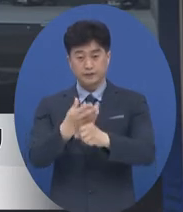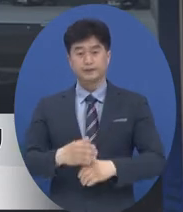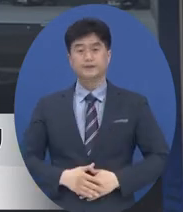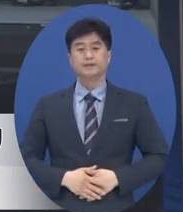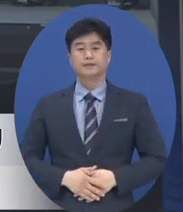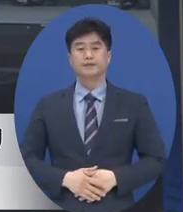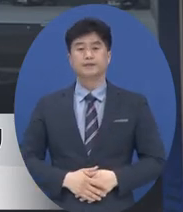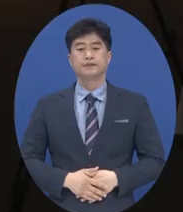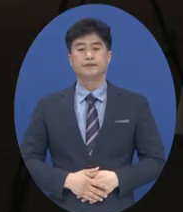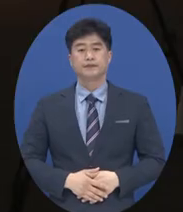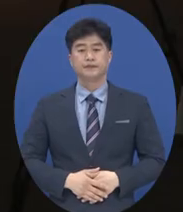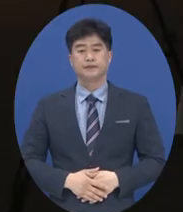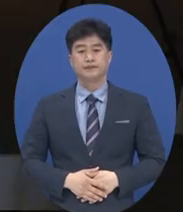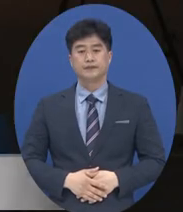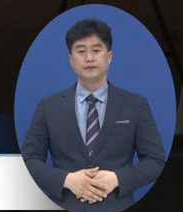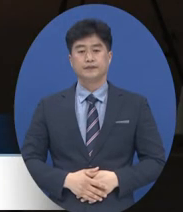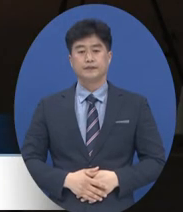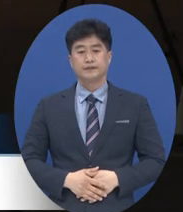다녀왔습니다.